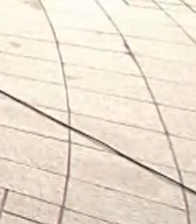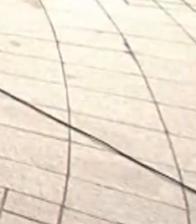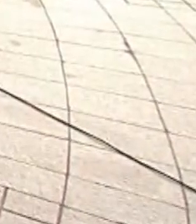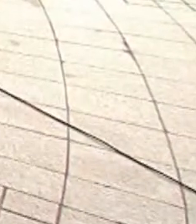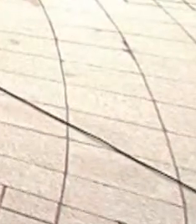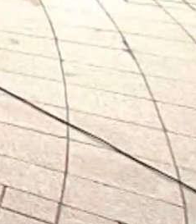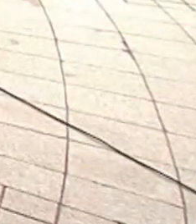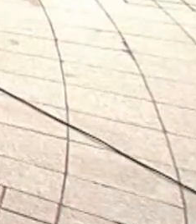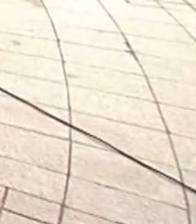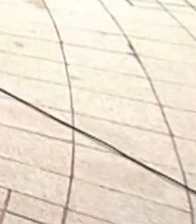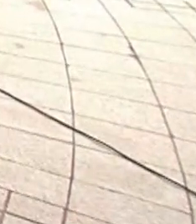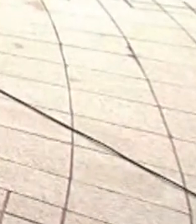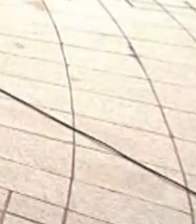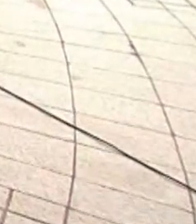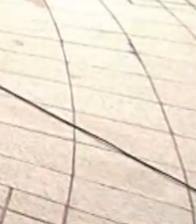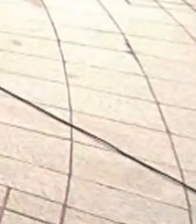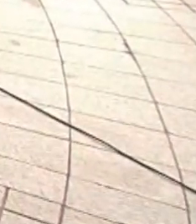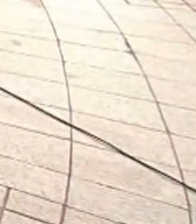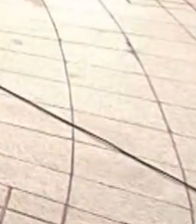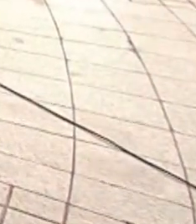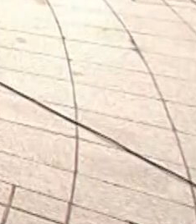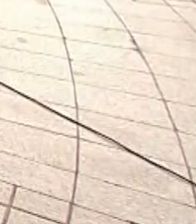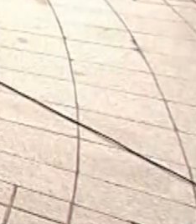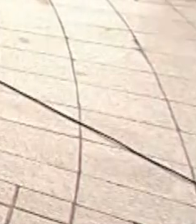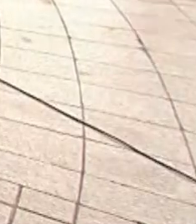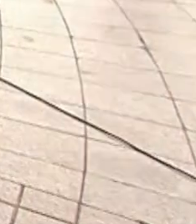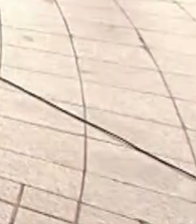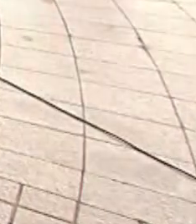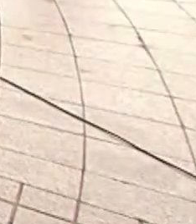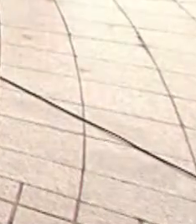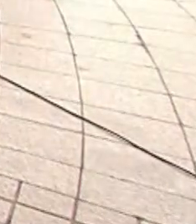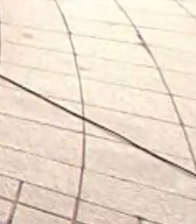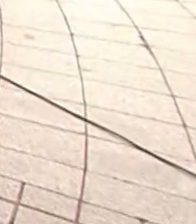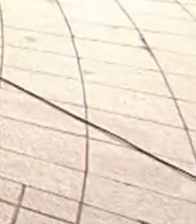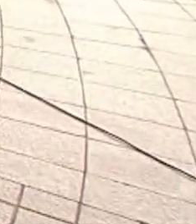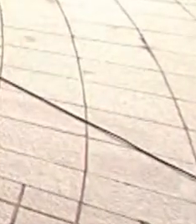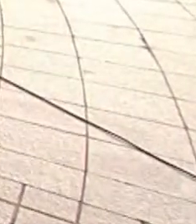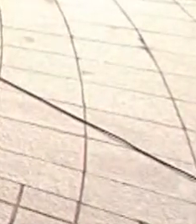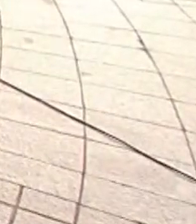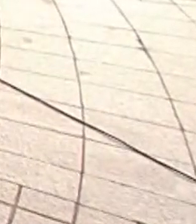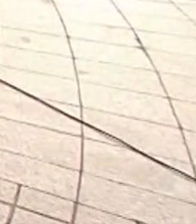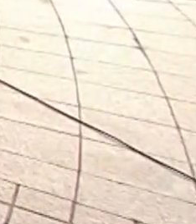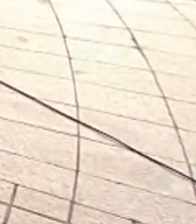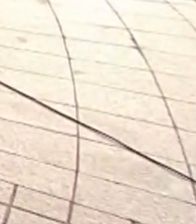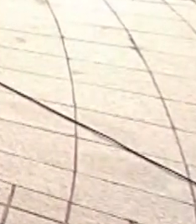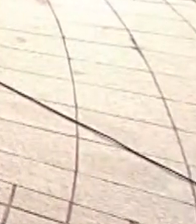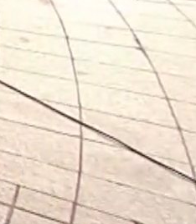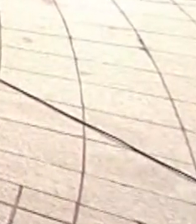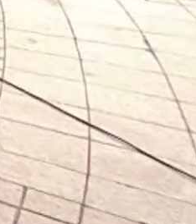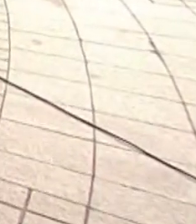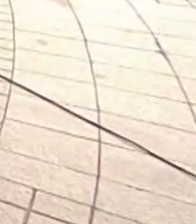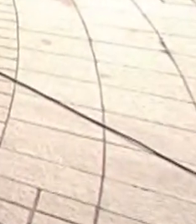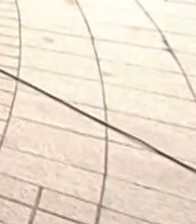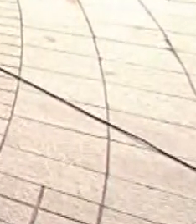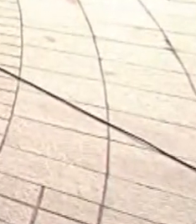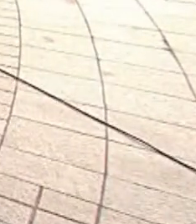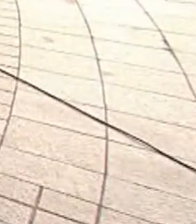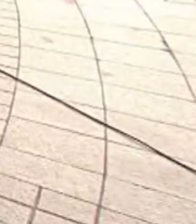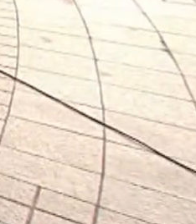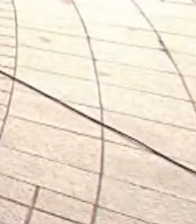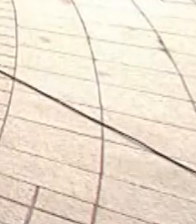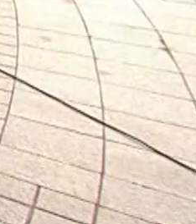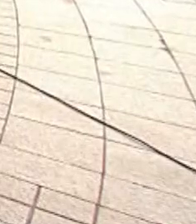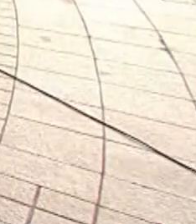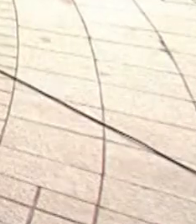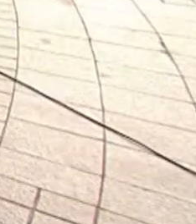장남이 불법 도박을 한 사실에 대해서 인정을 했습니다. 후보자에 이어 아들도 직접 사과를 했습니다. 그런데